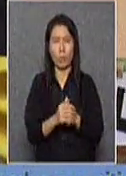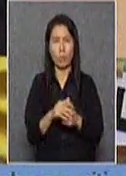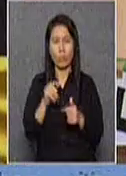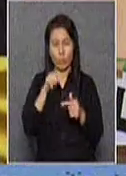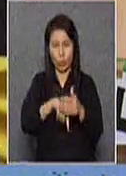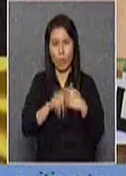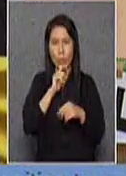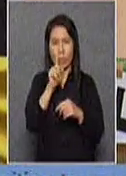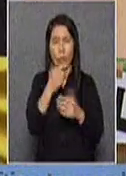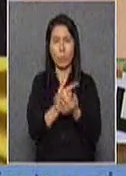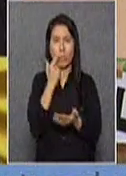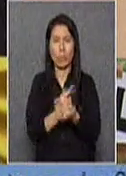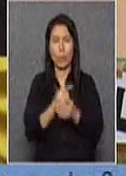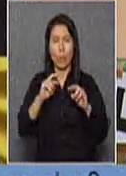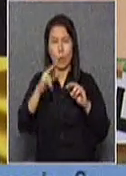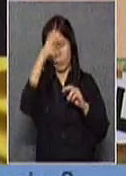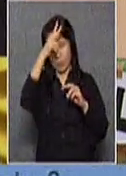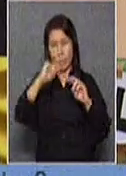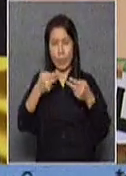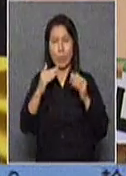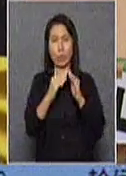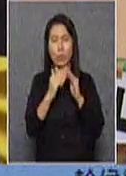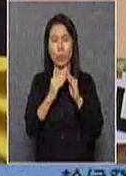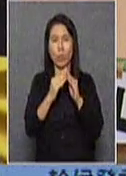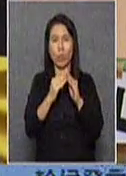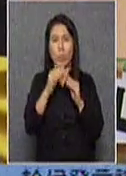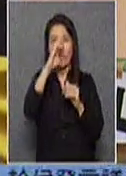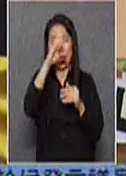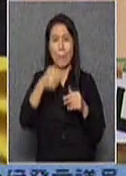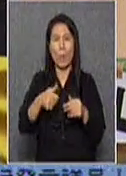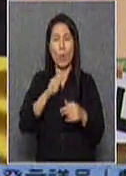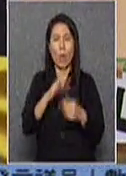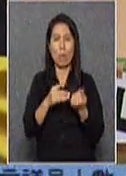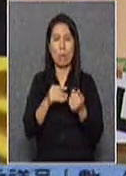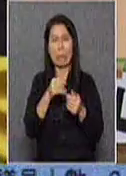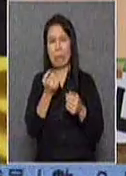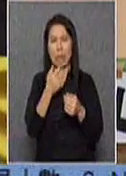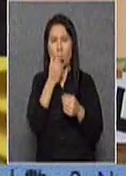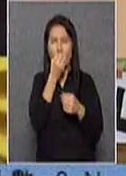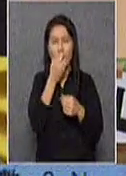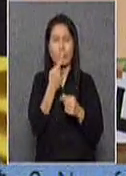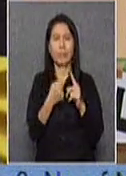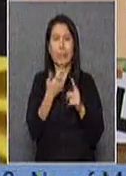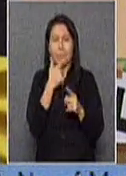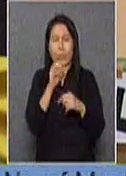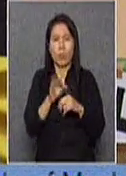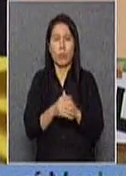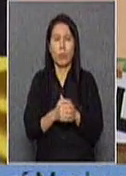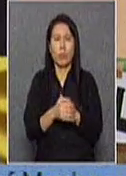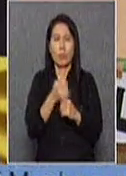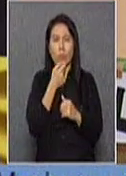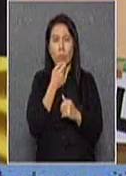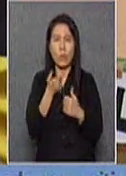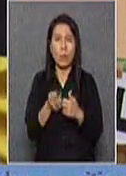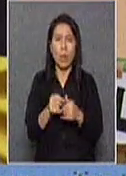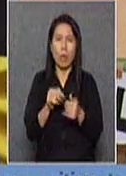要的呢，就是發展局局長陳茂波的民望之低，他現在的那個支持度呢，即有些